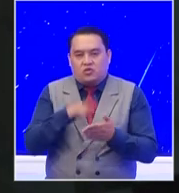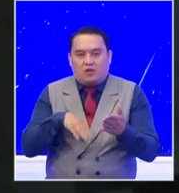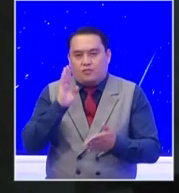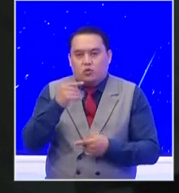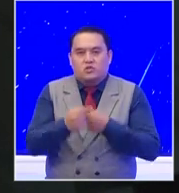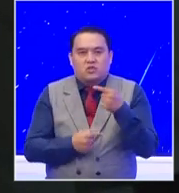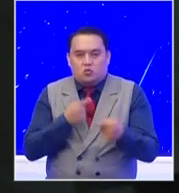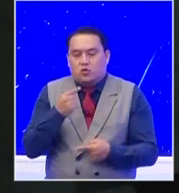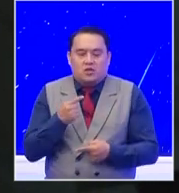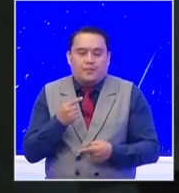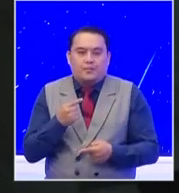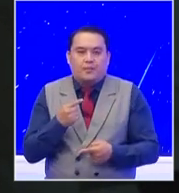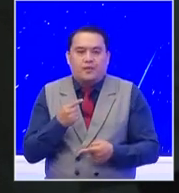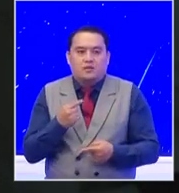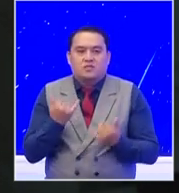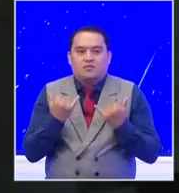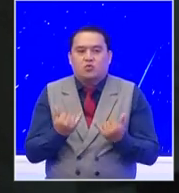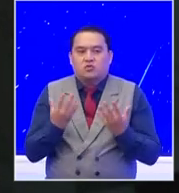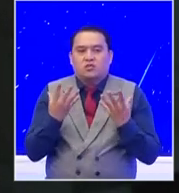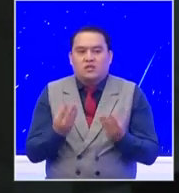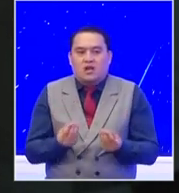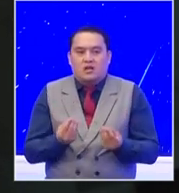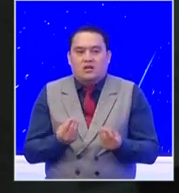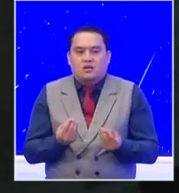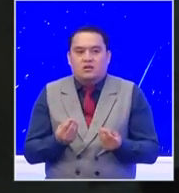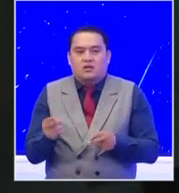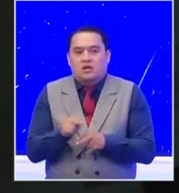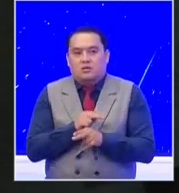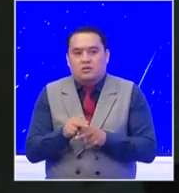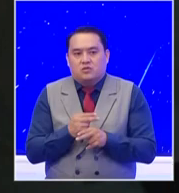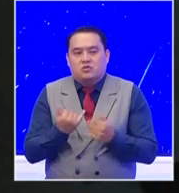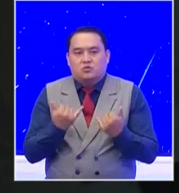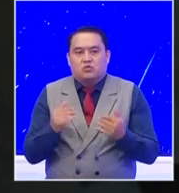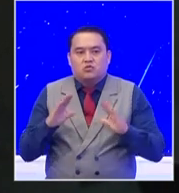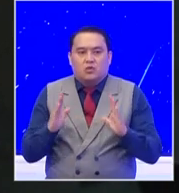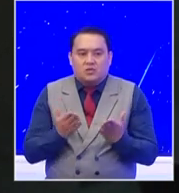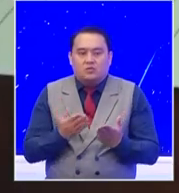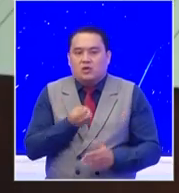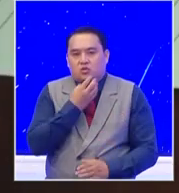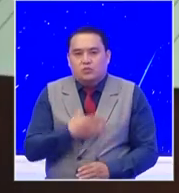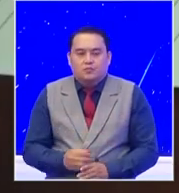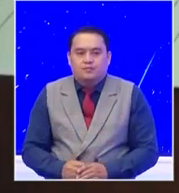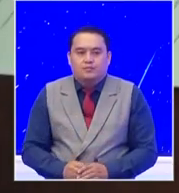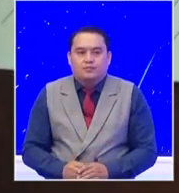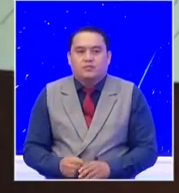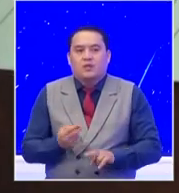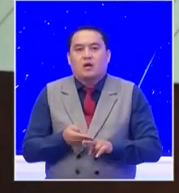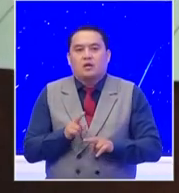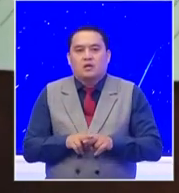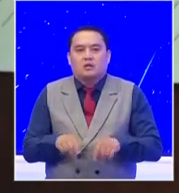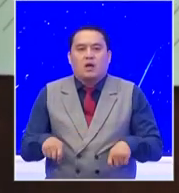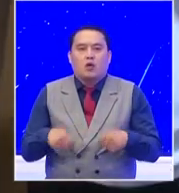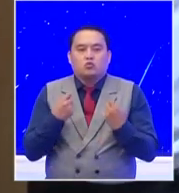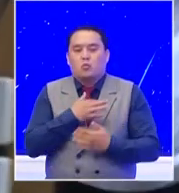повторялось. Обязуйтесь, что с сегодняшнего дня вы сейчас исправите данную ситуацию. Хорошо? И таких нарушителей в